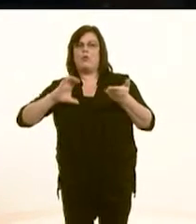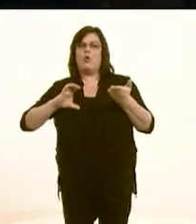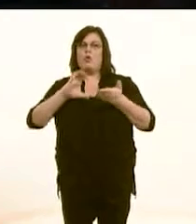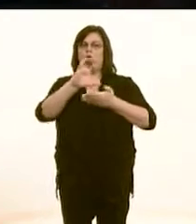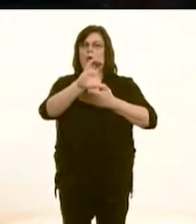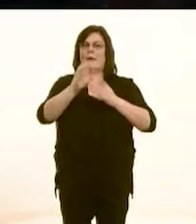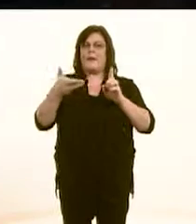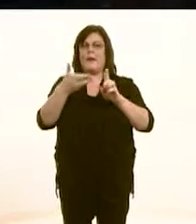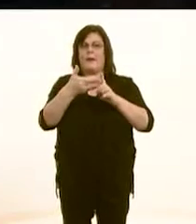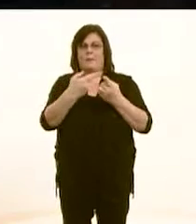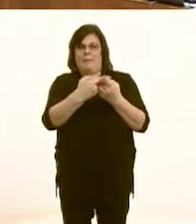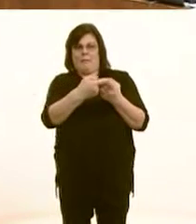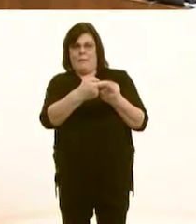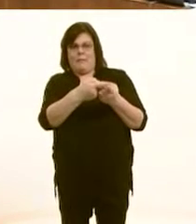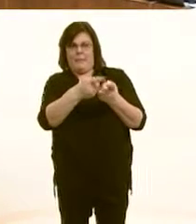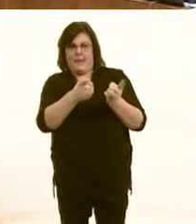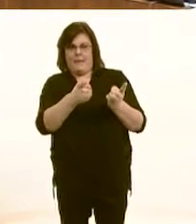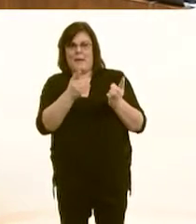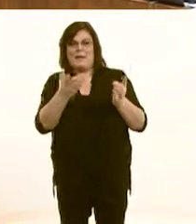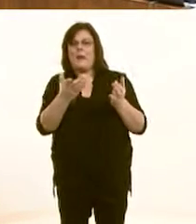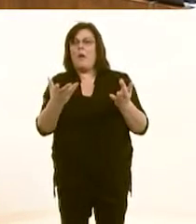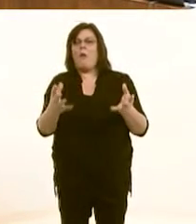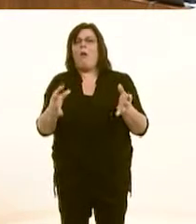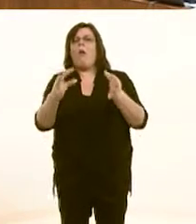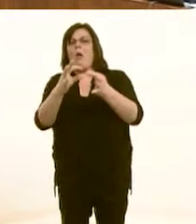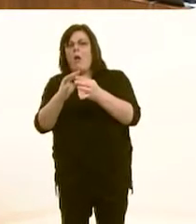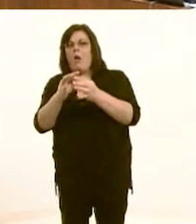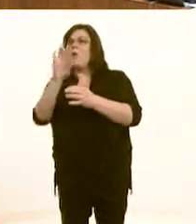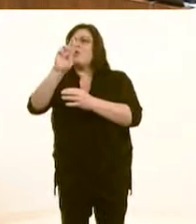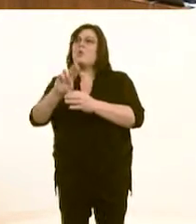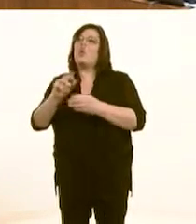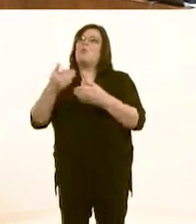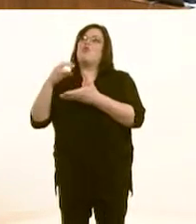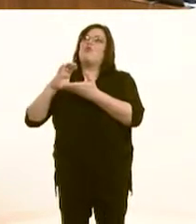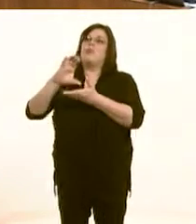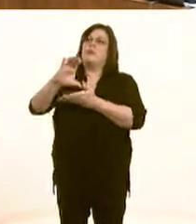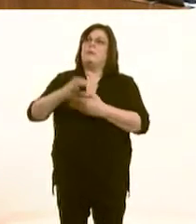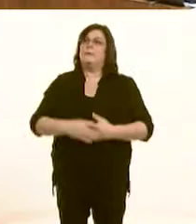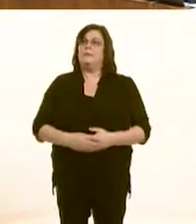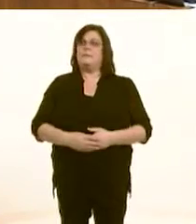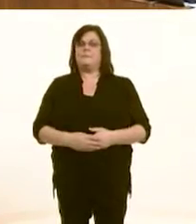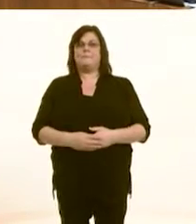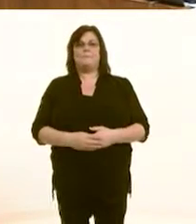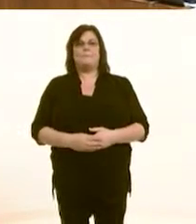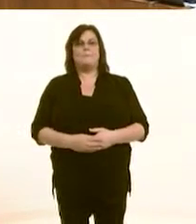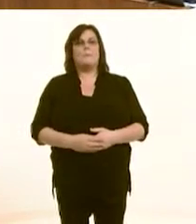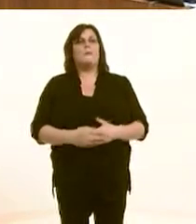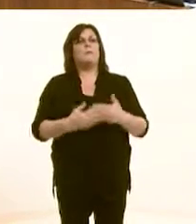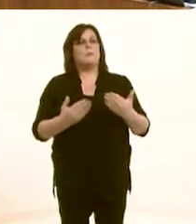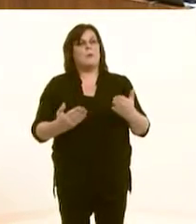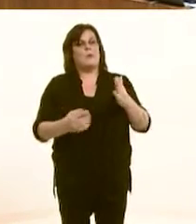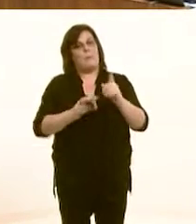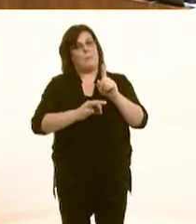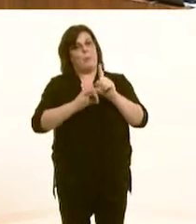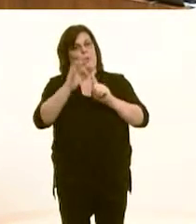hyn o ran grant cyffredinol i ysgolion. Mae'r grant gwelliau nes i sôn amdano munud yn ôl. Mae hwnna, wrth